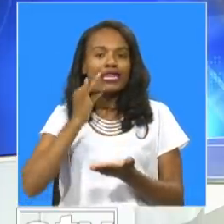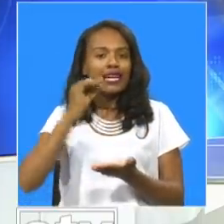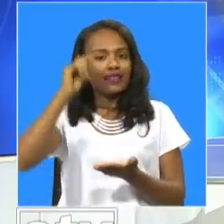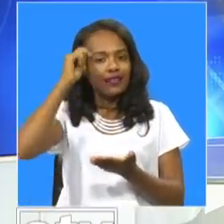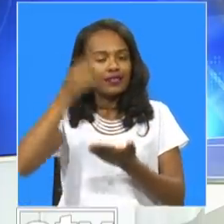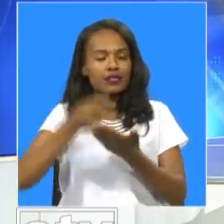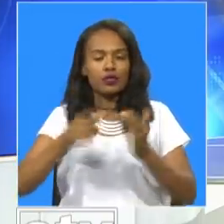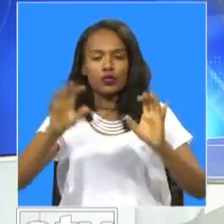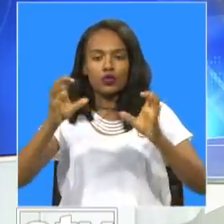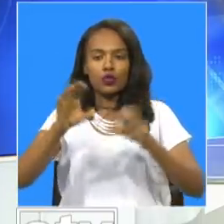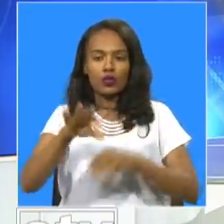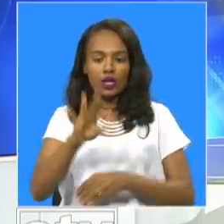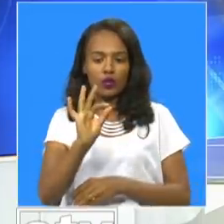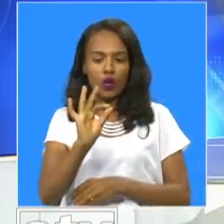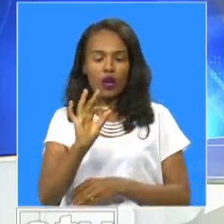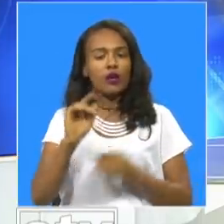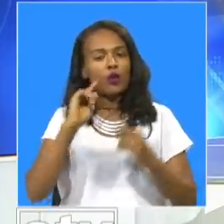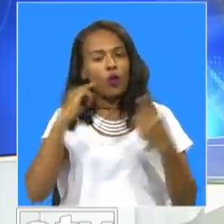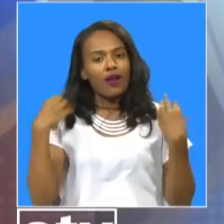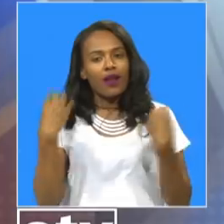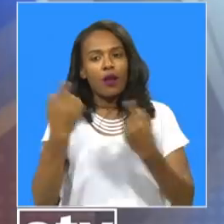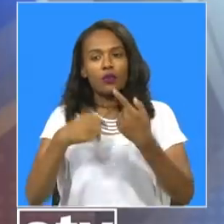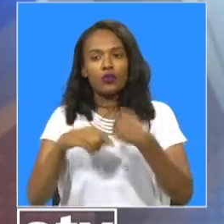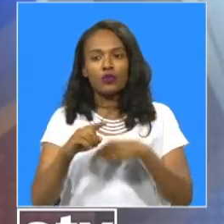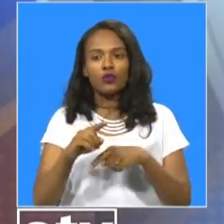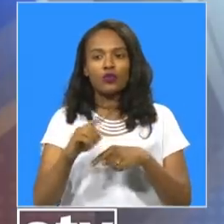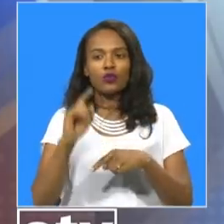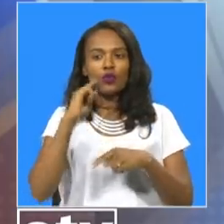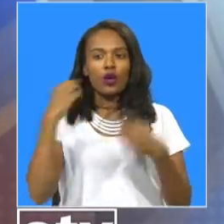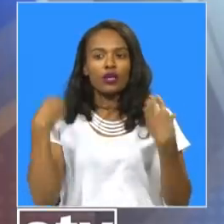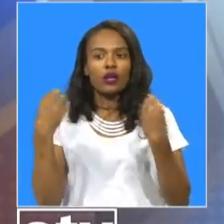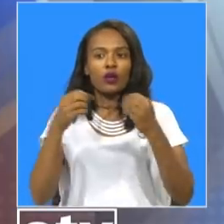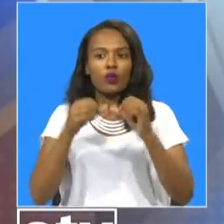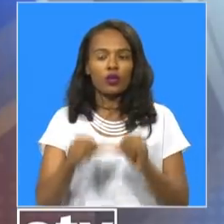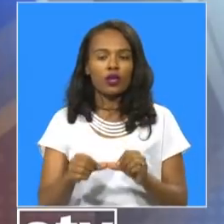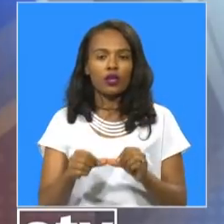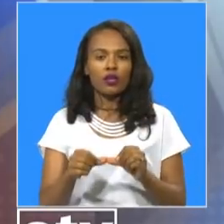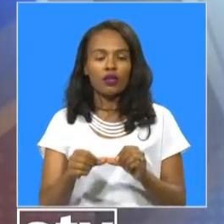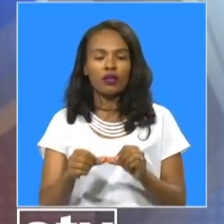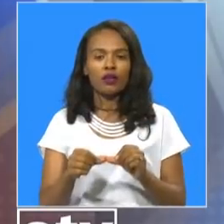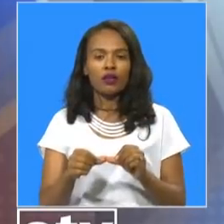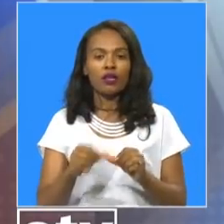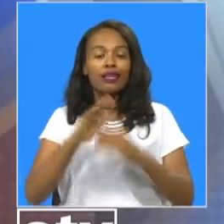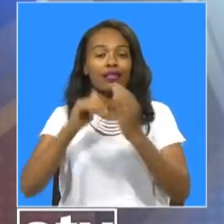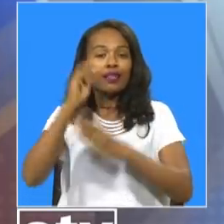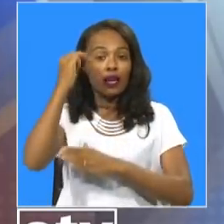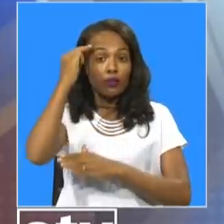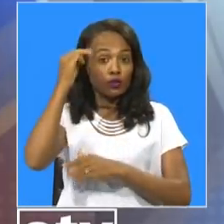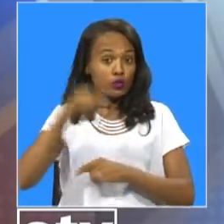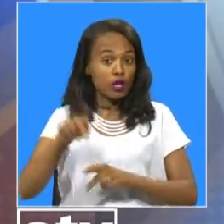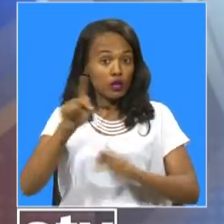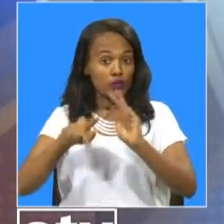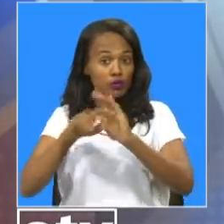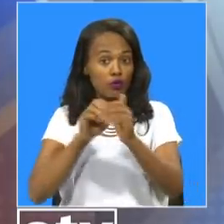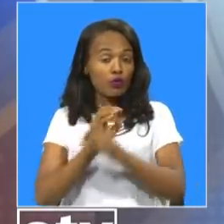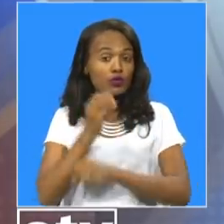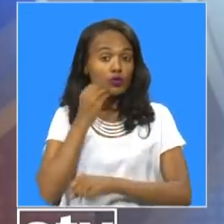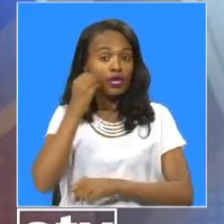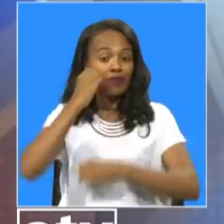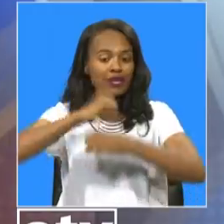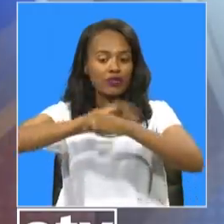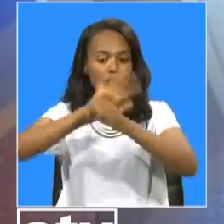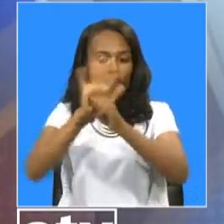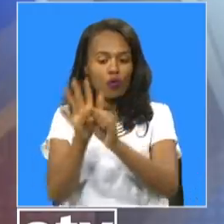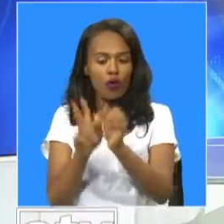እዚህ ስቱዲዮ ተገኝተዋል። እንኳን ደህና መጡ። እንኳን ደህና ቆየ። እንግዲህ ጠቅላይ ሚኒስትሩ ዛሬ በስቶካዎች ምክር ቤት